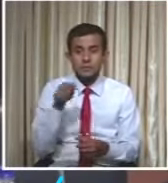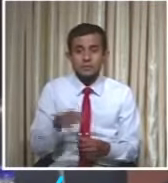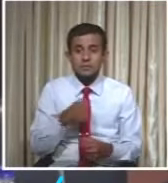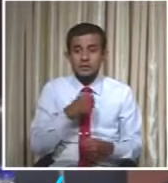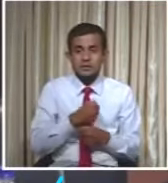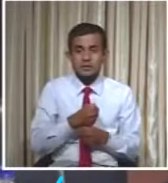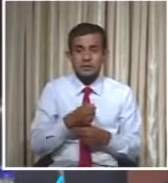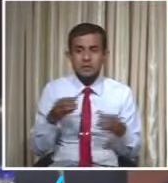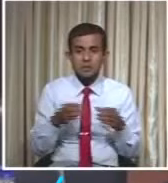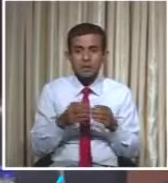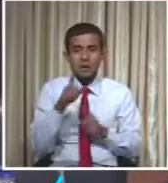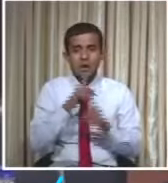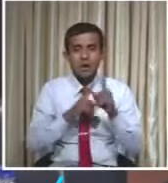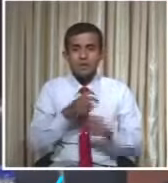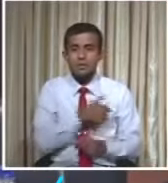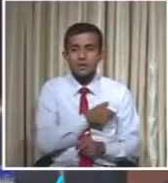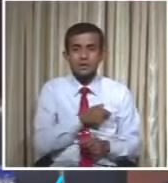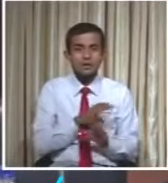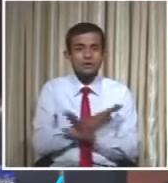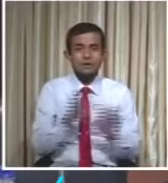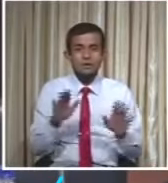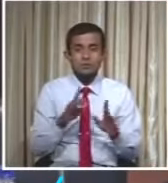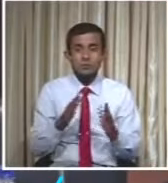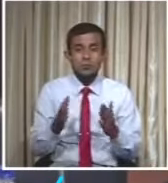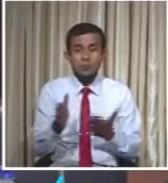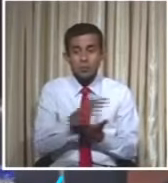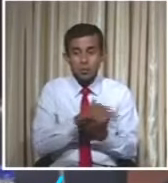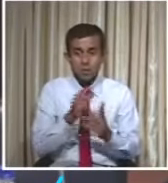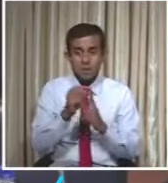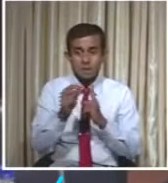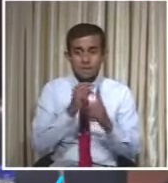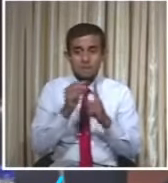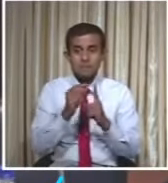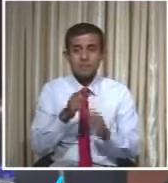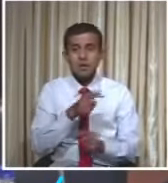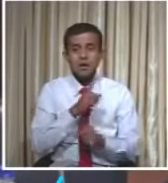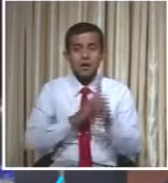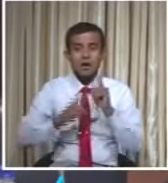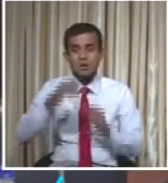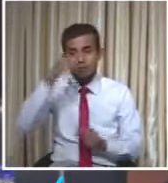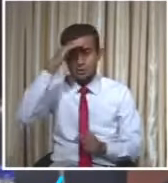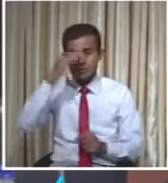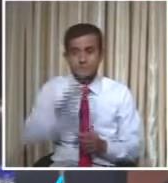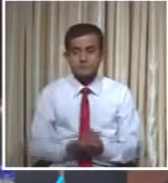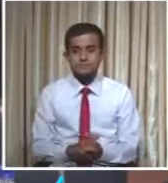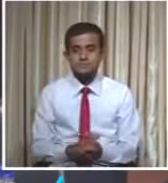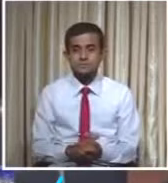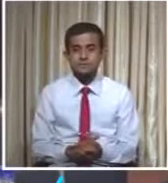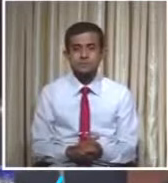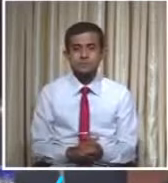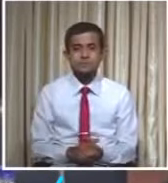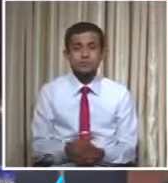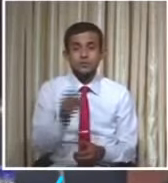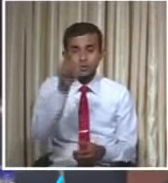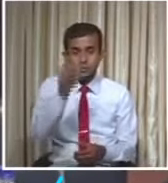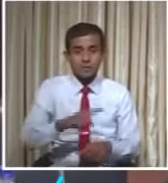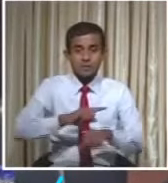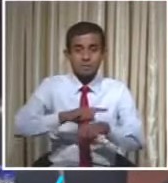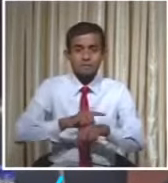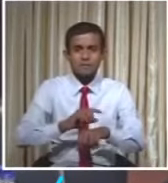आंडुपक्ष कथा नायक ने वे मुड़ पार्लिमेंट में कथा नायक इतना बुतुवा विनाडी